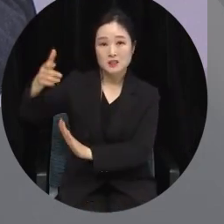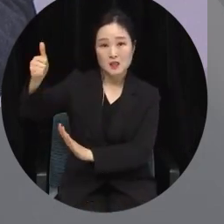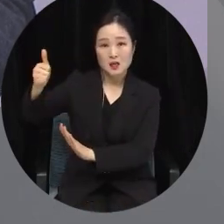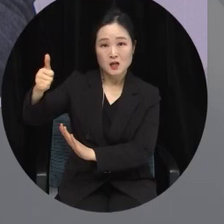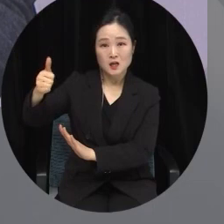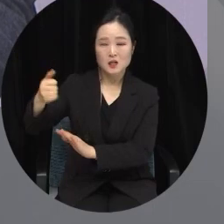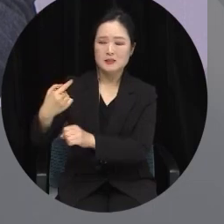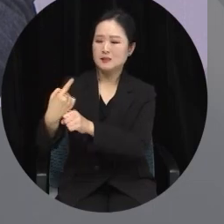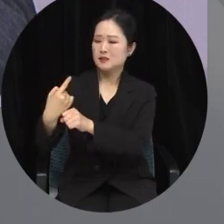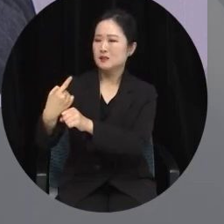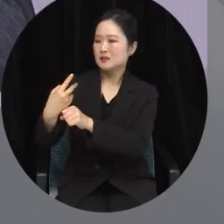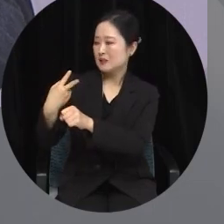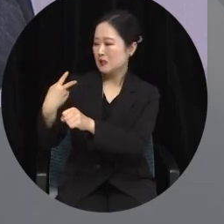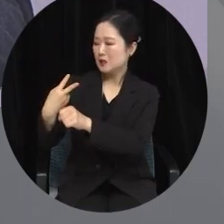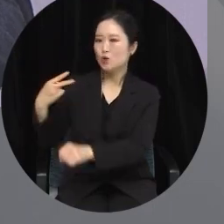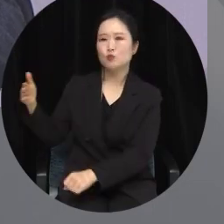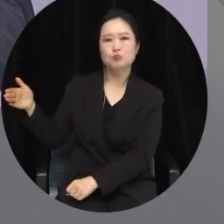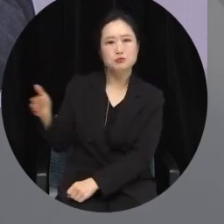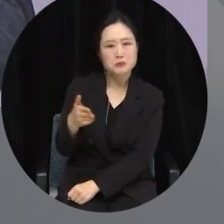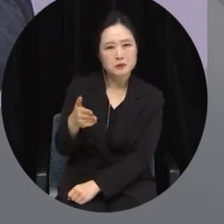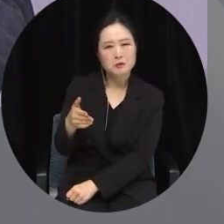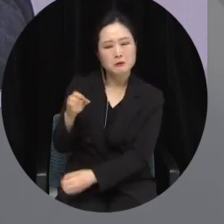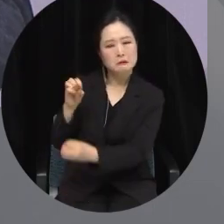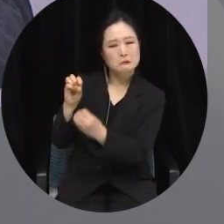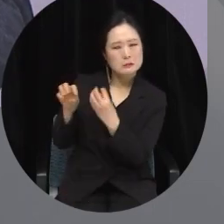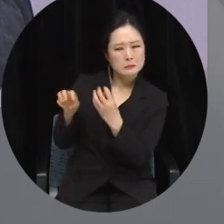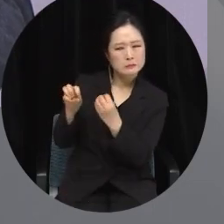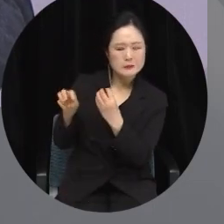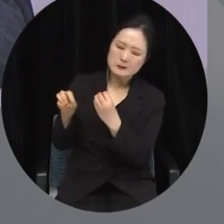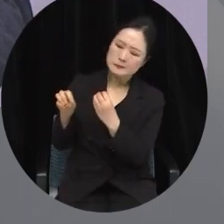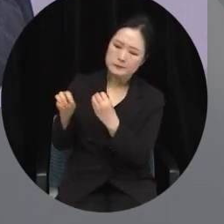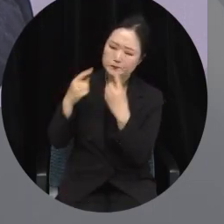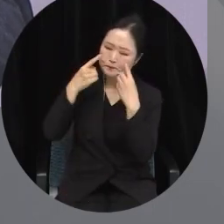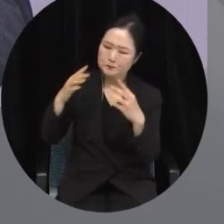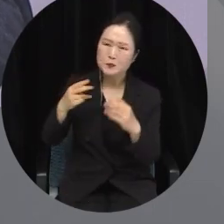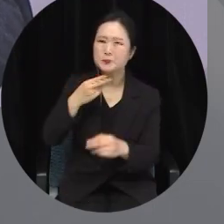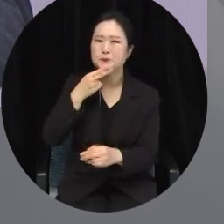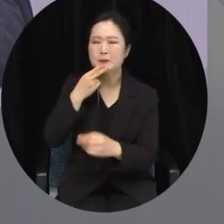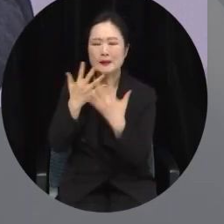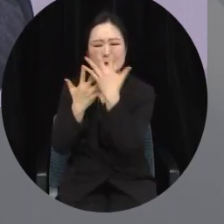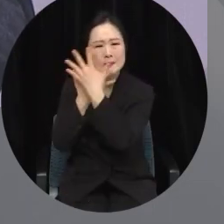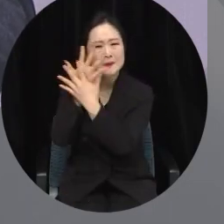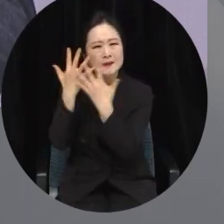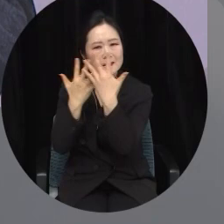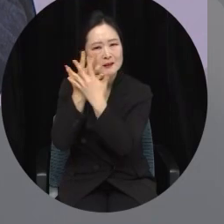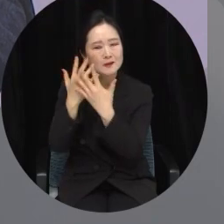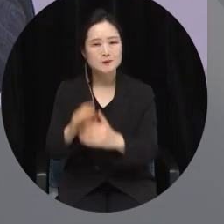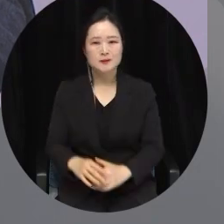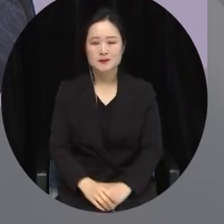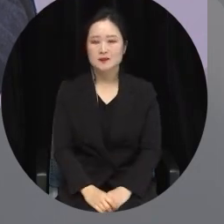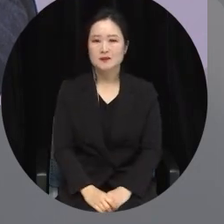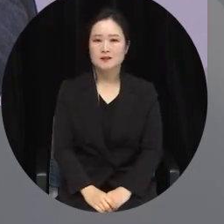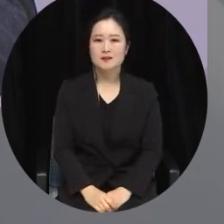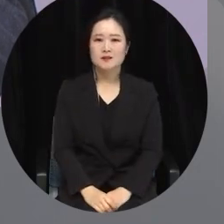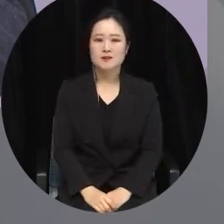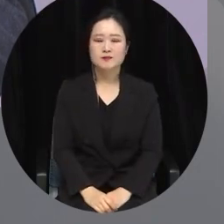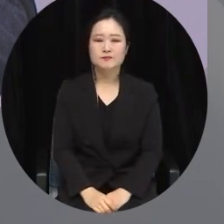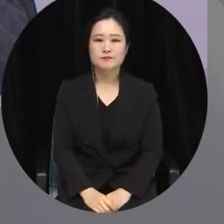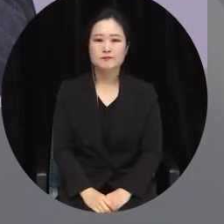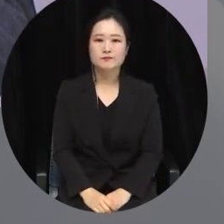상당히 미온적인 시정 답변을 계속 하고 있습니다. 즉 이미 오세훈 시정을 넘어서서